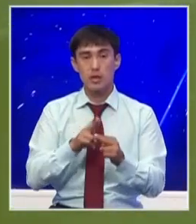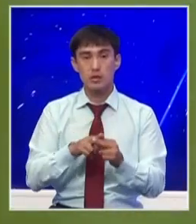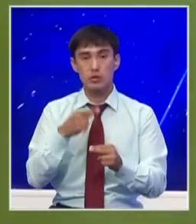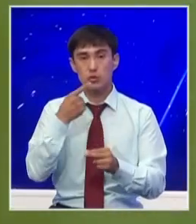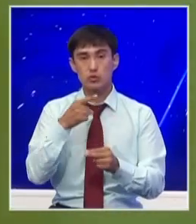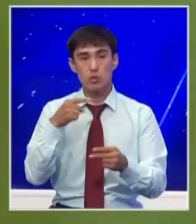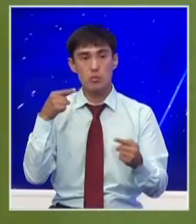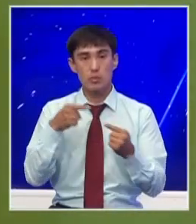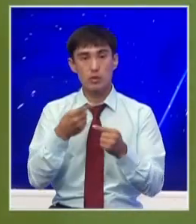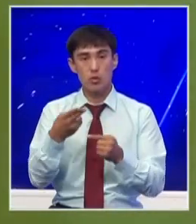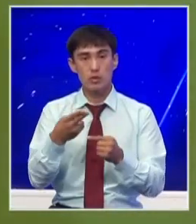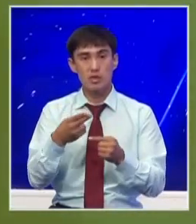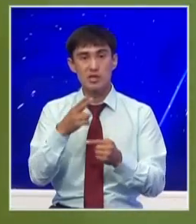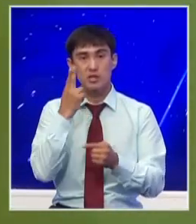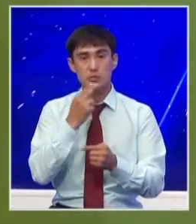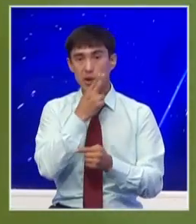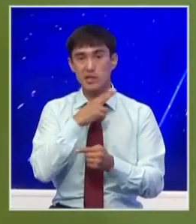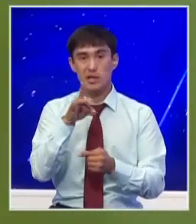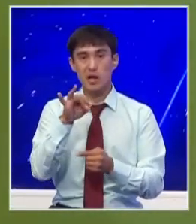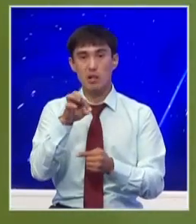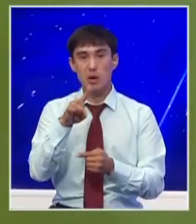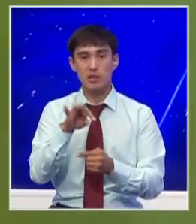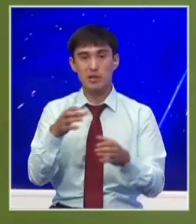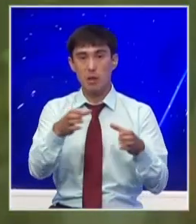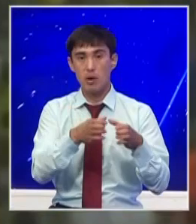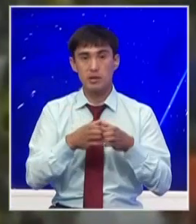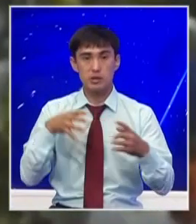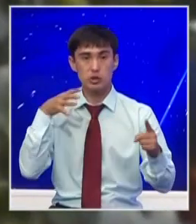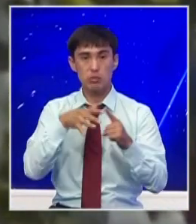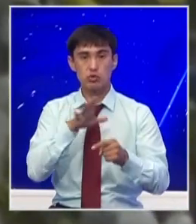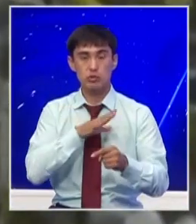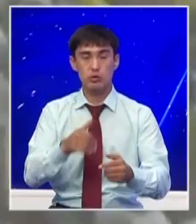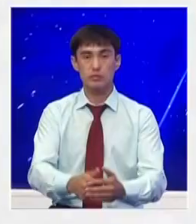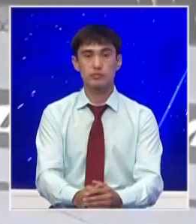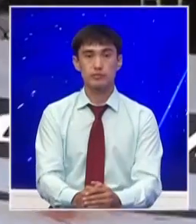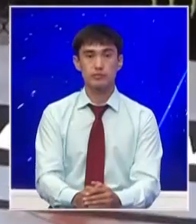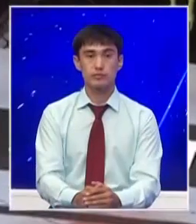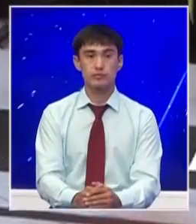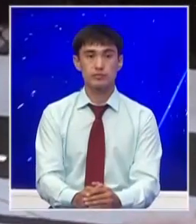керек, сұрмерген осыған дейін Испанияның Реал Мадрид командасының шабуылшысы болған.